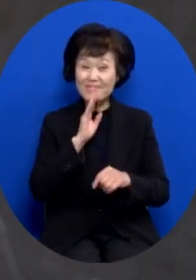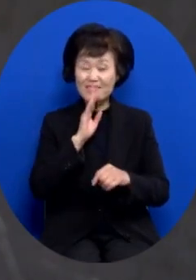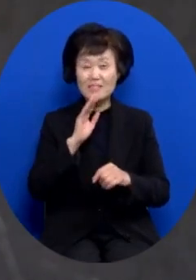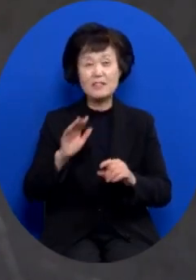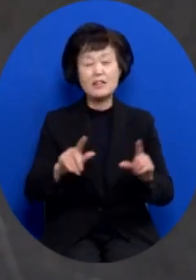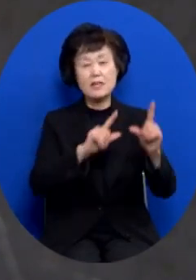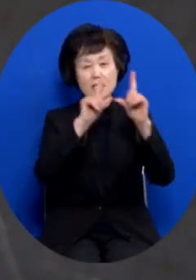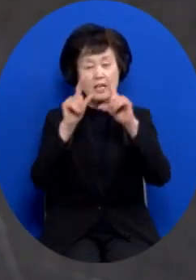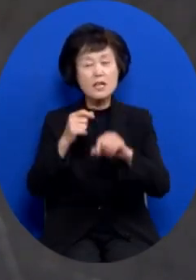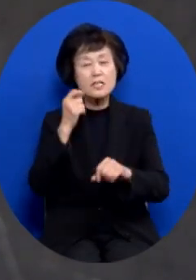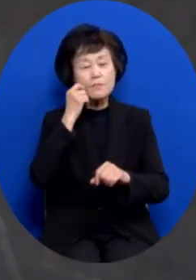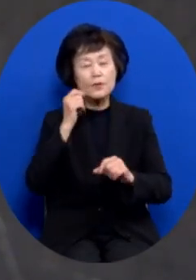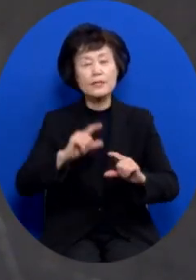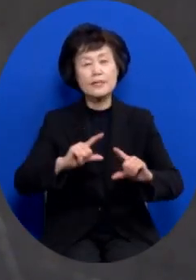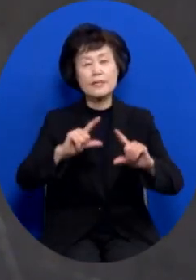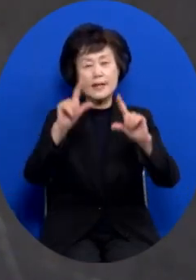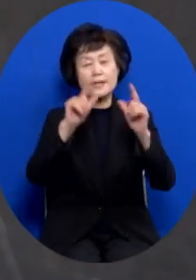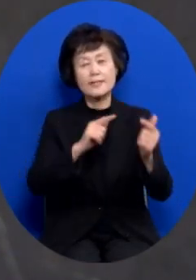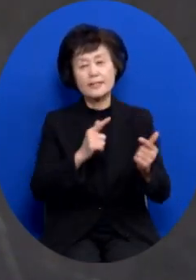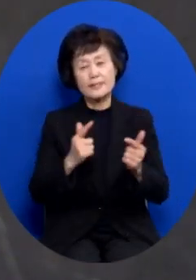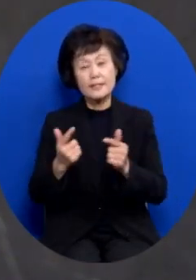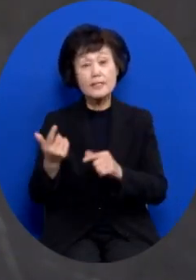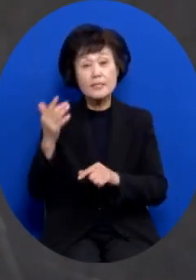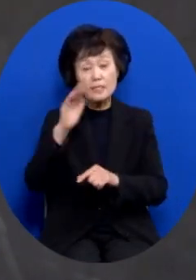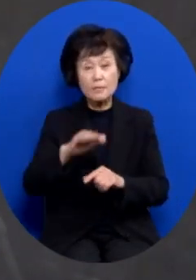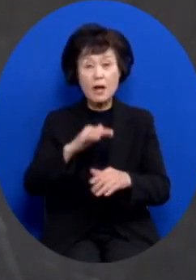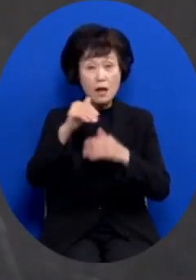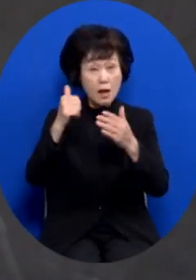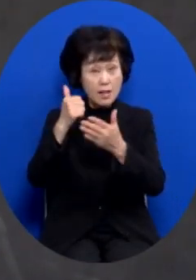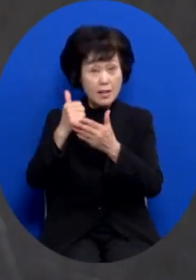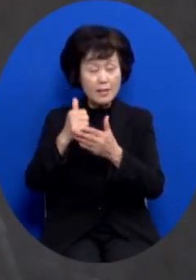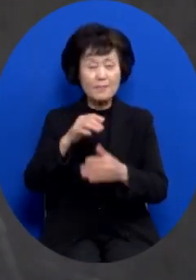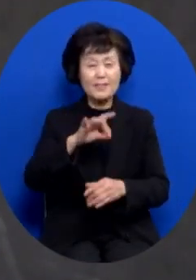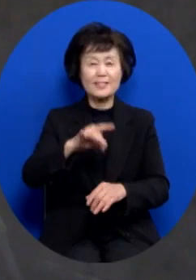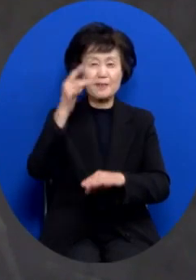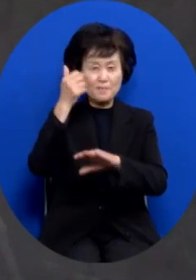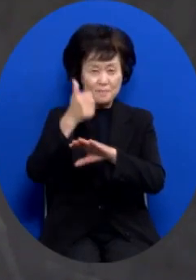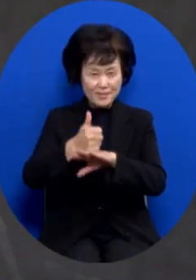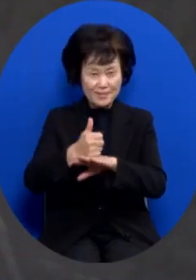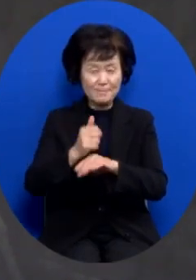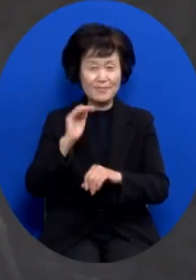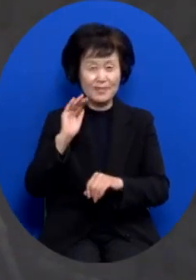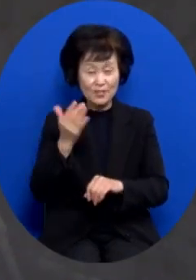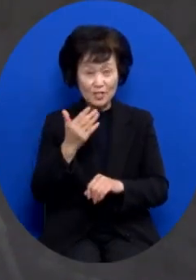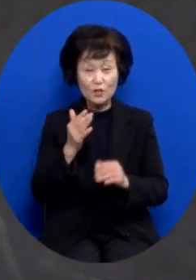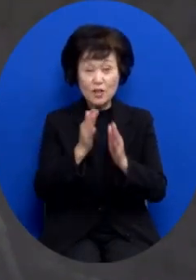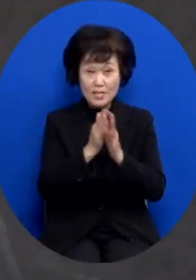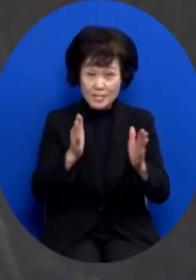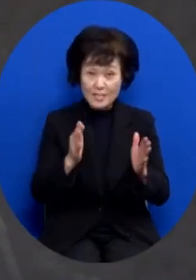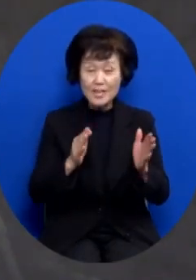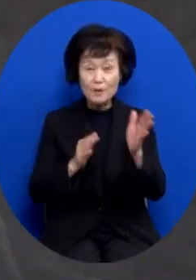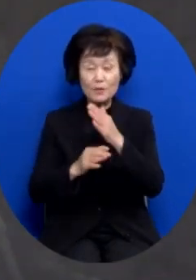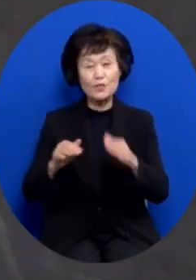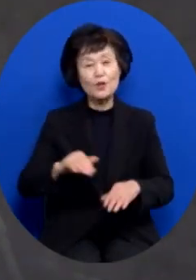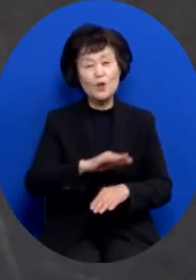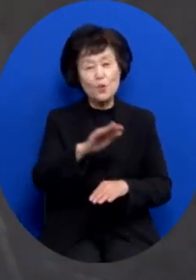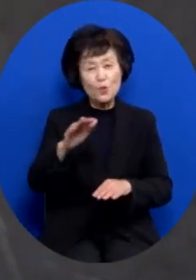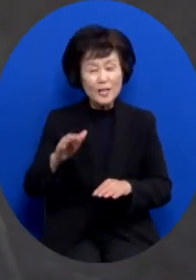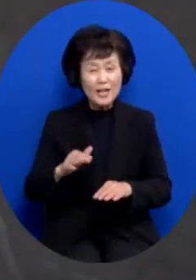살아보지 않은 날들이지만 하나님은 알파와 오메가 되셔서 시작부터 우리가 가는